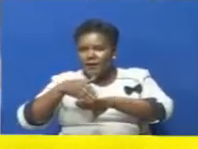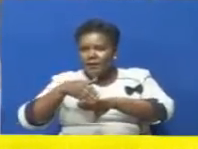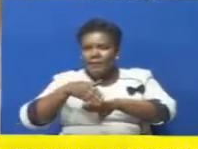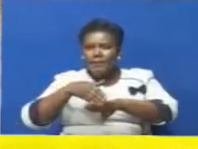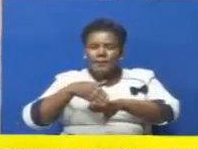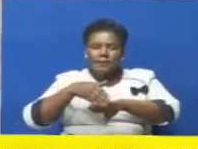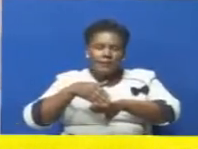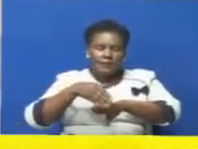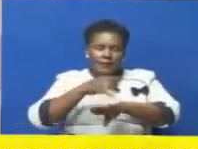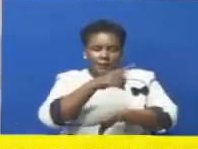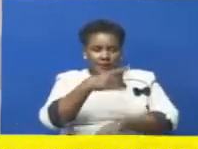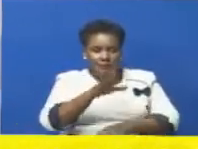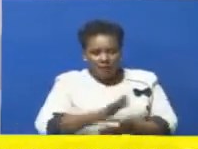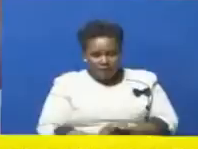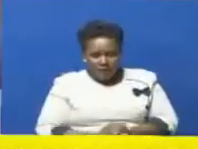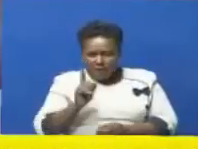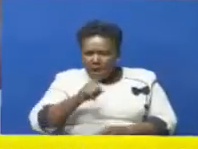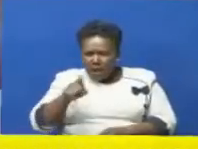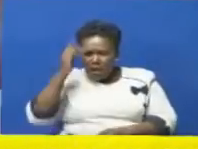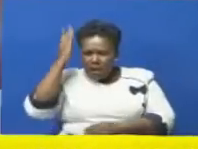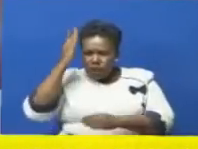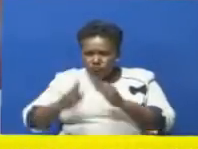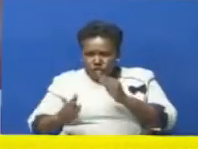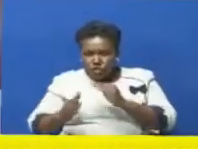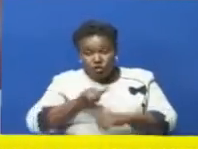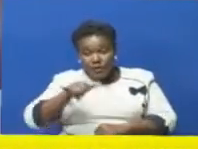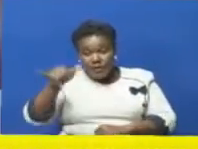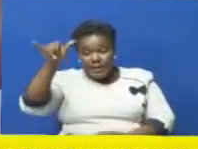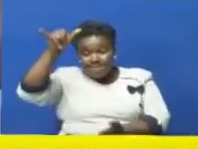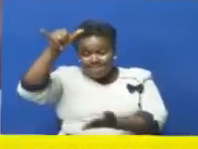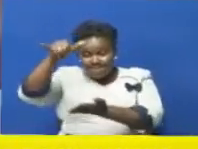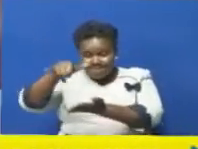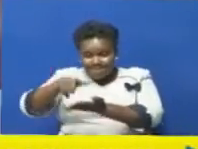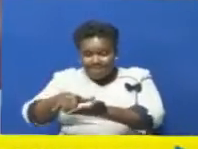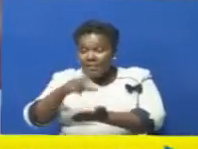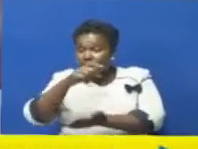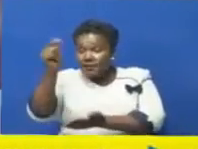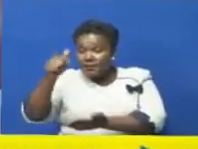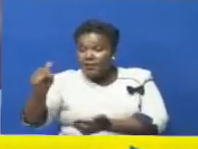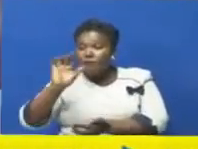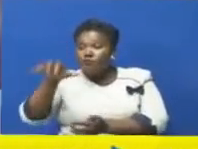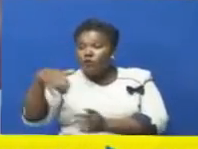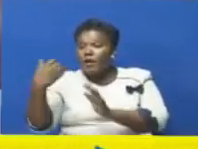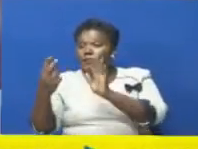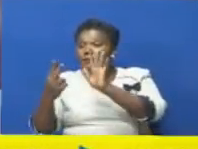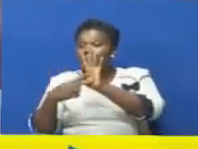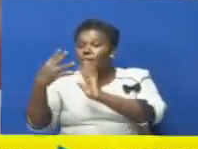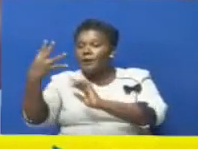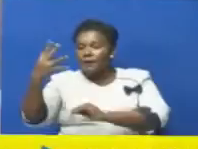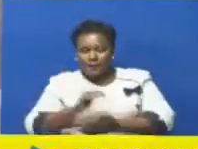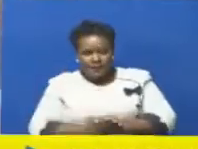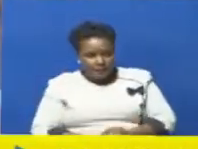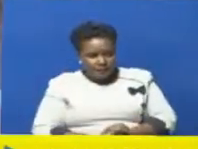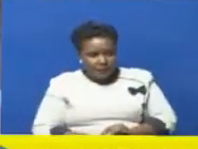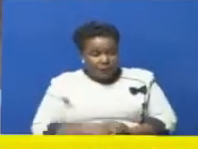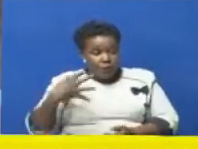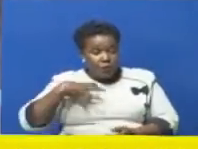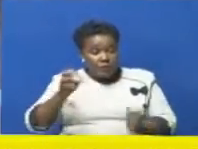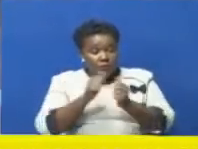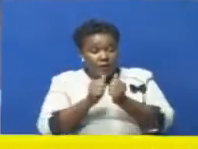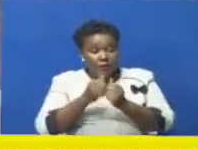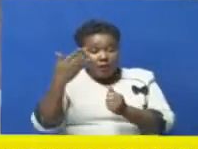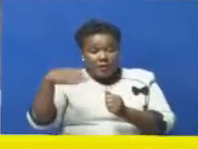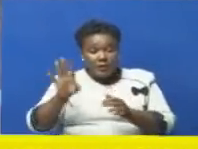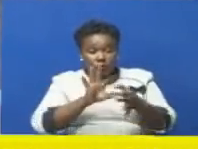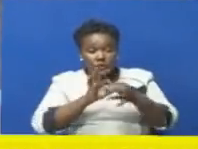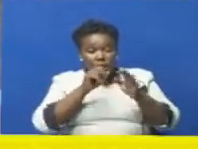mwaka 1974. Katika tukio lingine, waziri wa mambo ya nje na ushirikiano wa Afrika Mashariki, Balozi Liberata Mulamula,